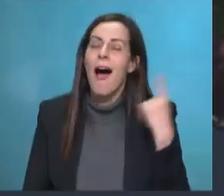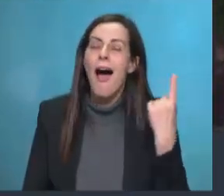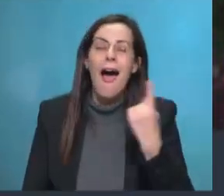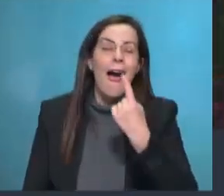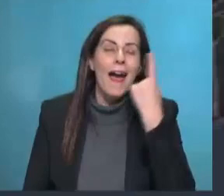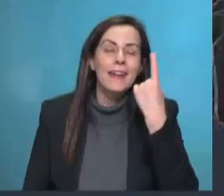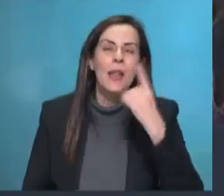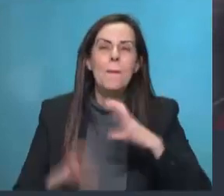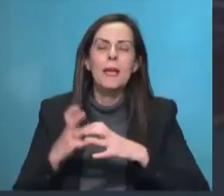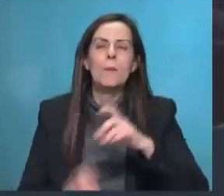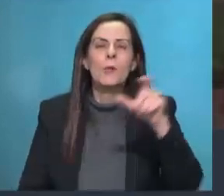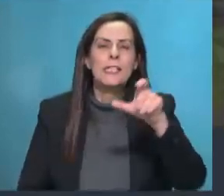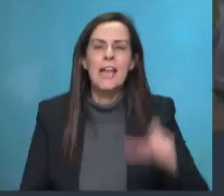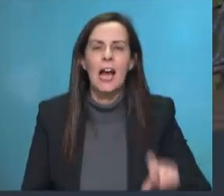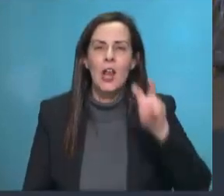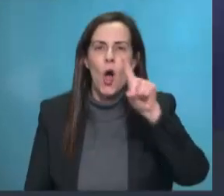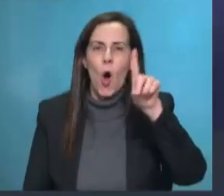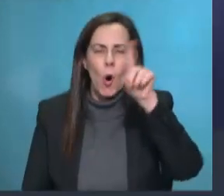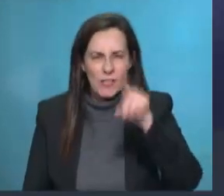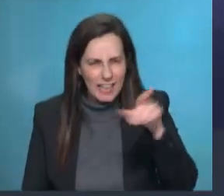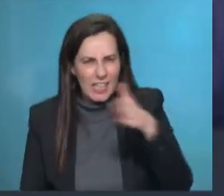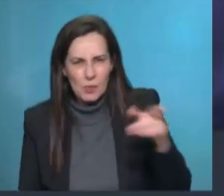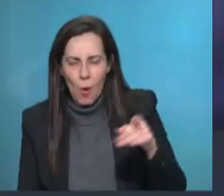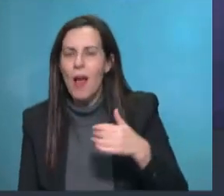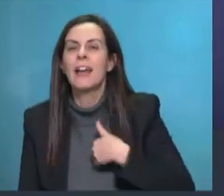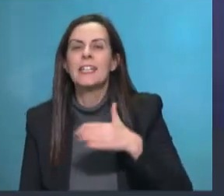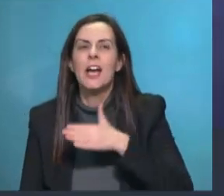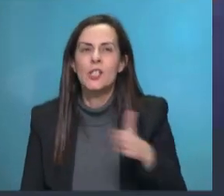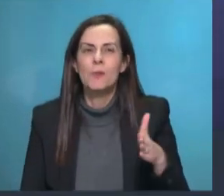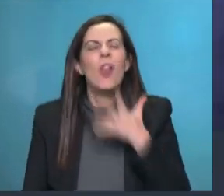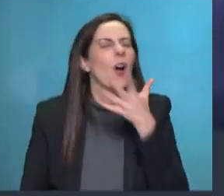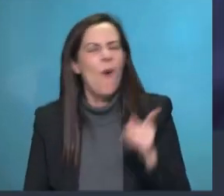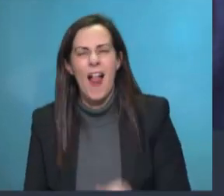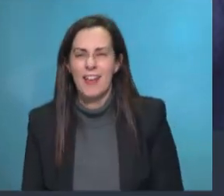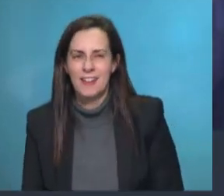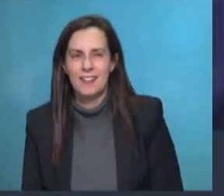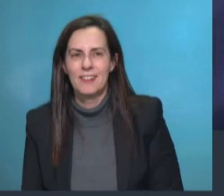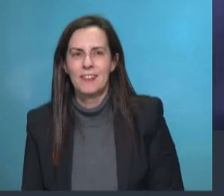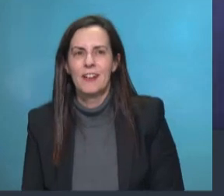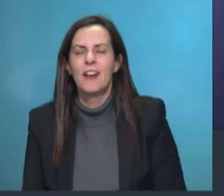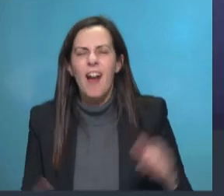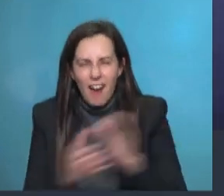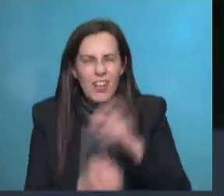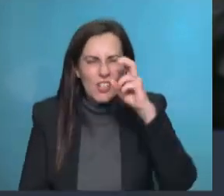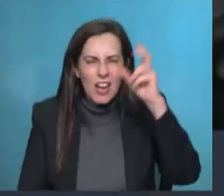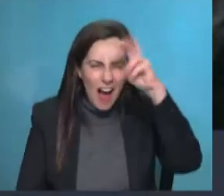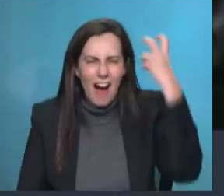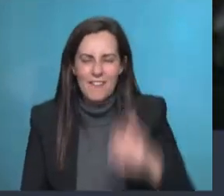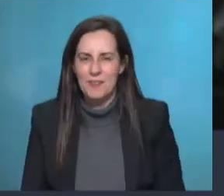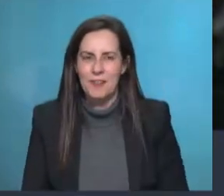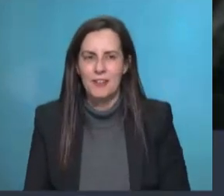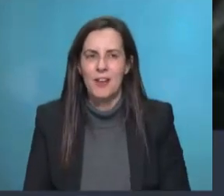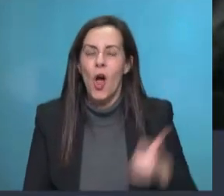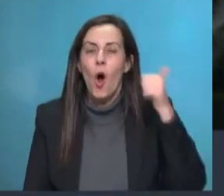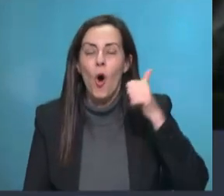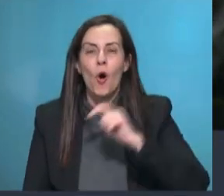בקיבוץ נח לוז את השמאל הזה שמדברים עליו אני השמאל הגועלי הזה שחבר של הערבים כ ראש עיריית